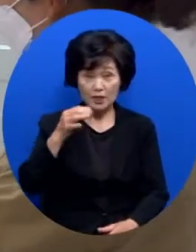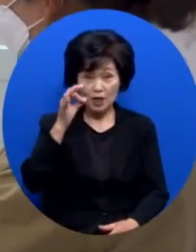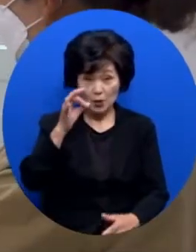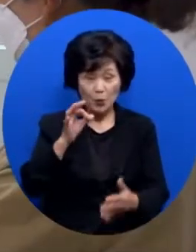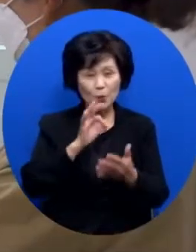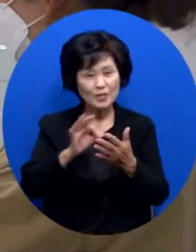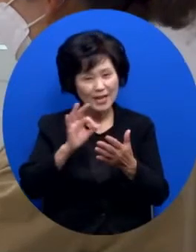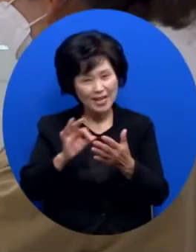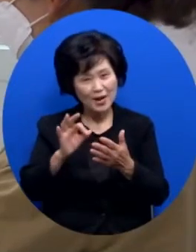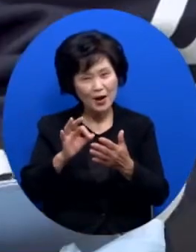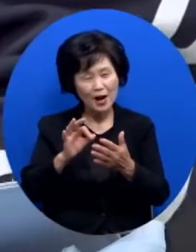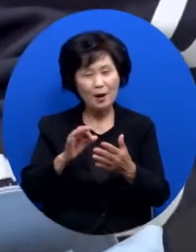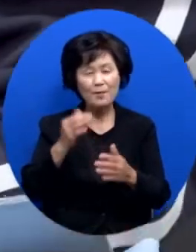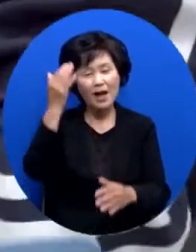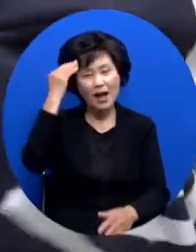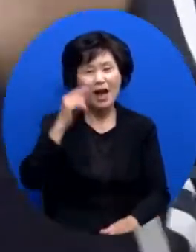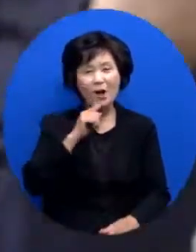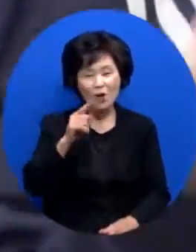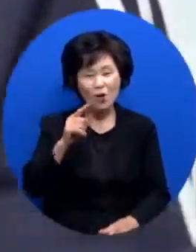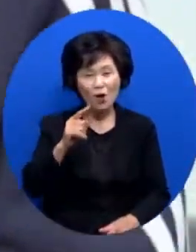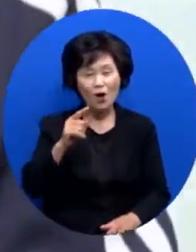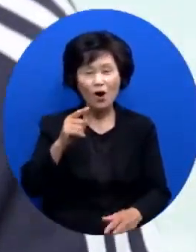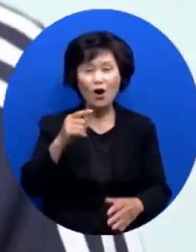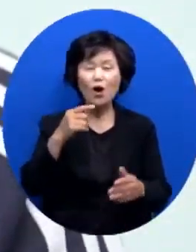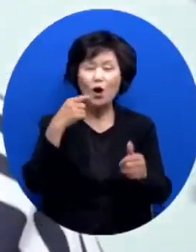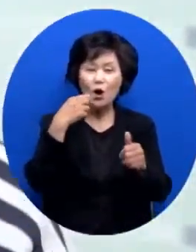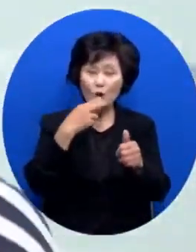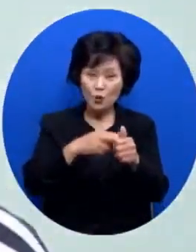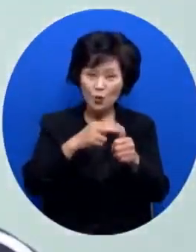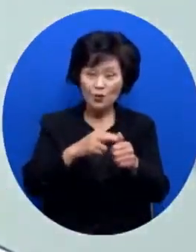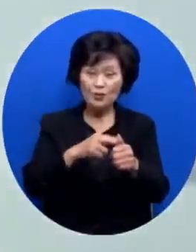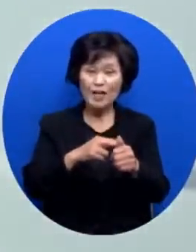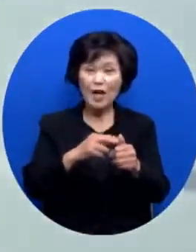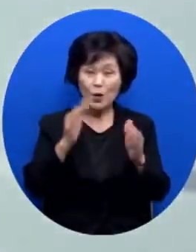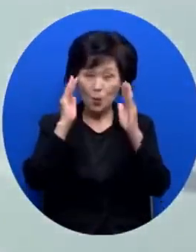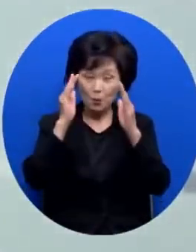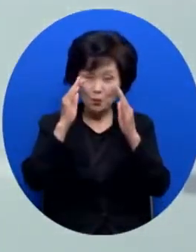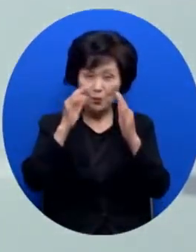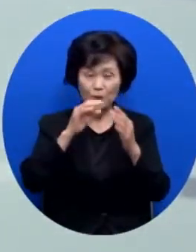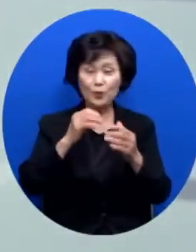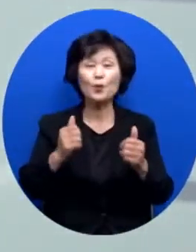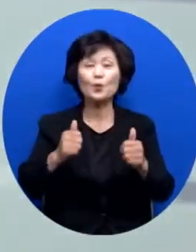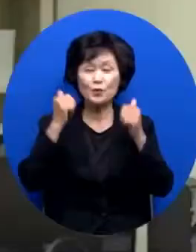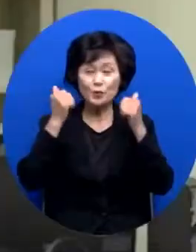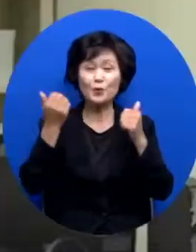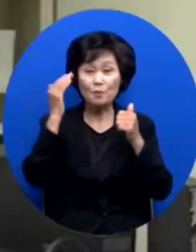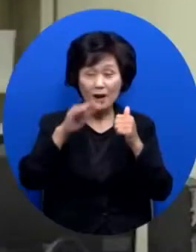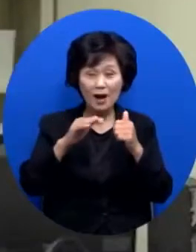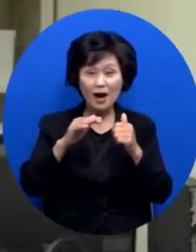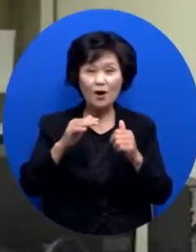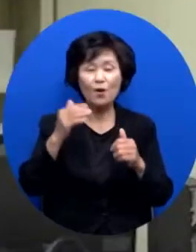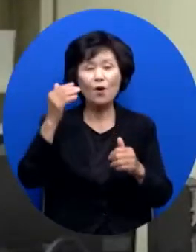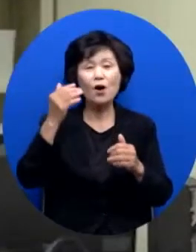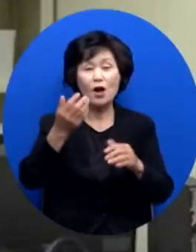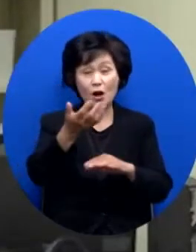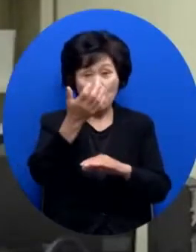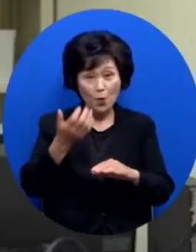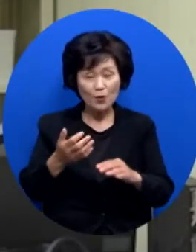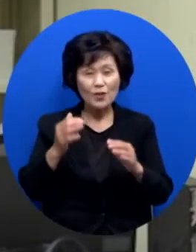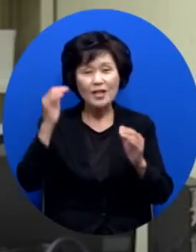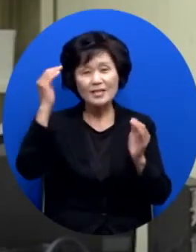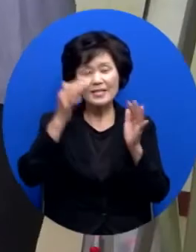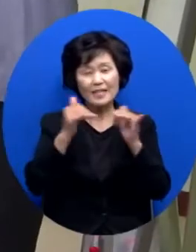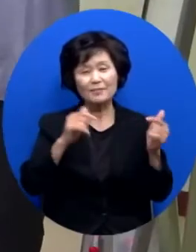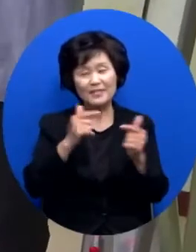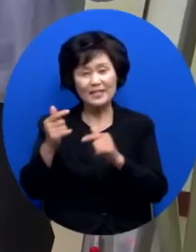센터에서 한국어 교사 교육을 이수하고 매주 목요일 전주대에서 외국인 유학생들에게 한국어를 가르칩니다.